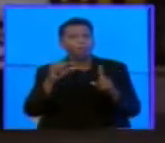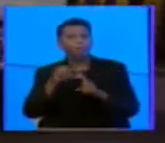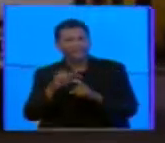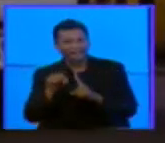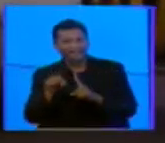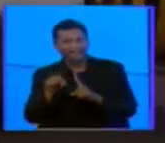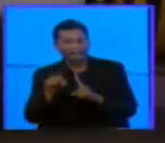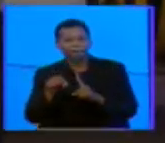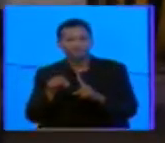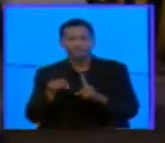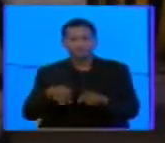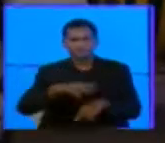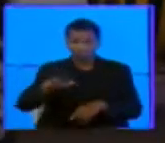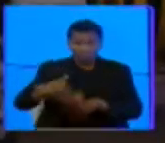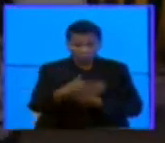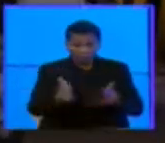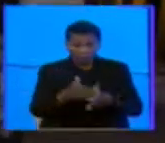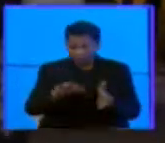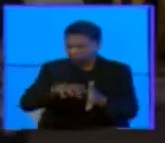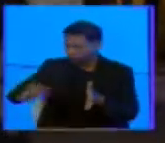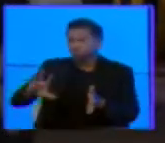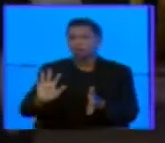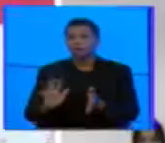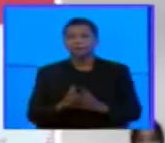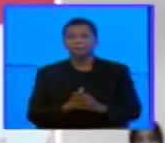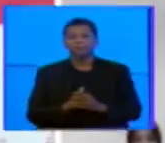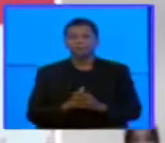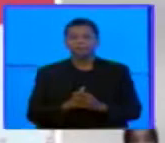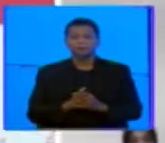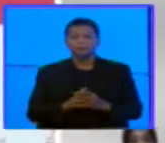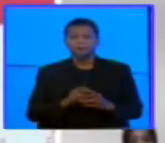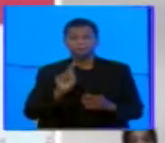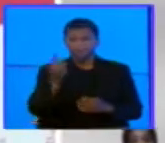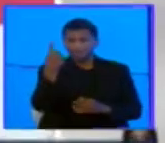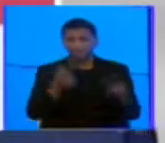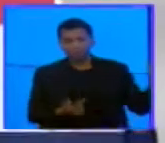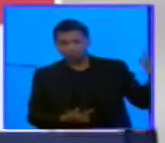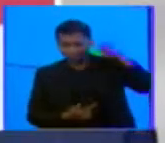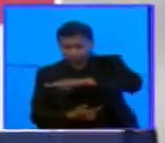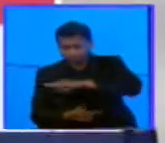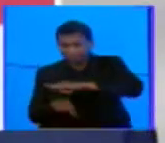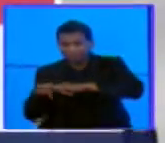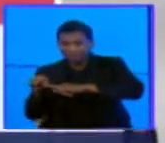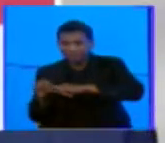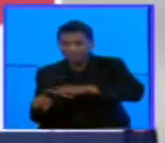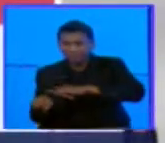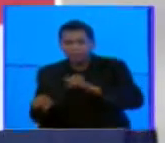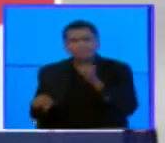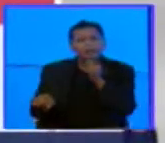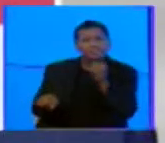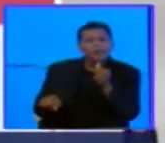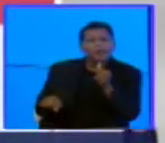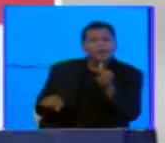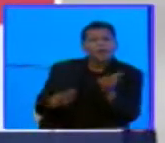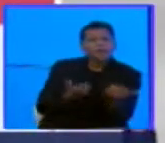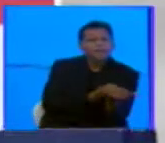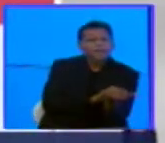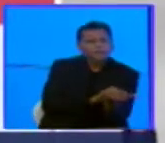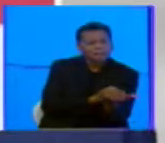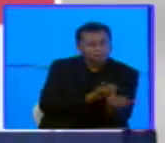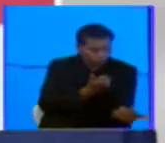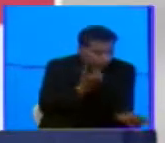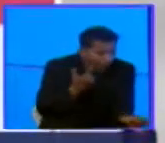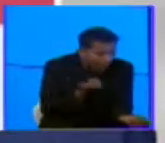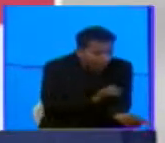untuk vaksin kiriman pertama ini nanti yang pertama akan mendapat sasaran adalah tenaga kesehatan